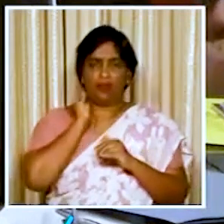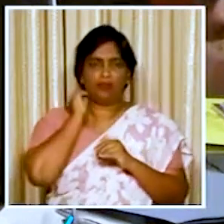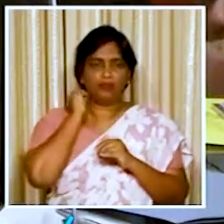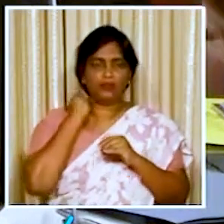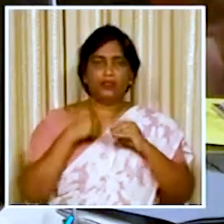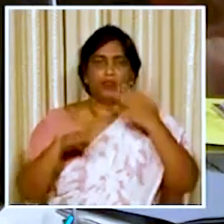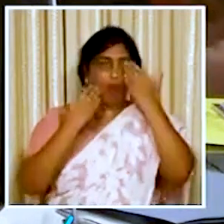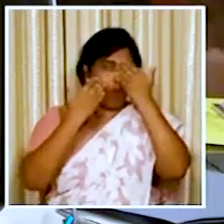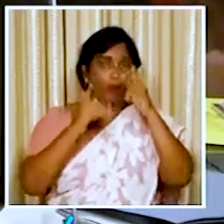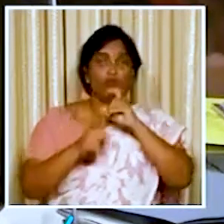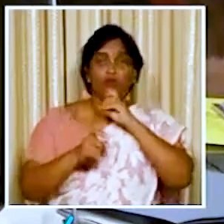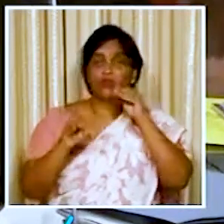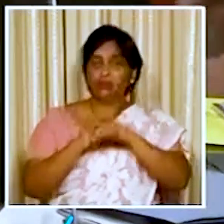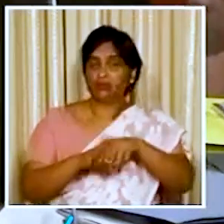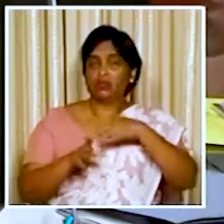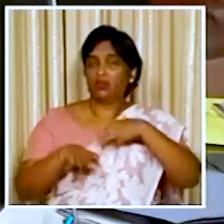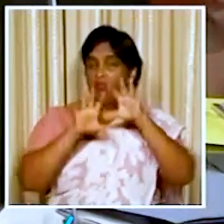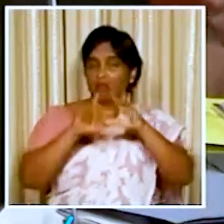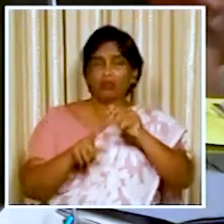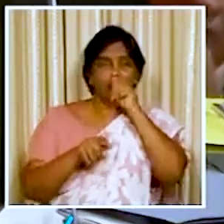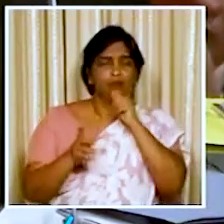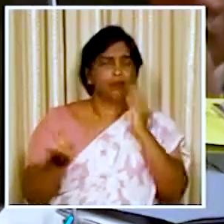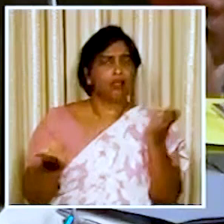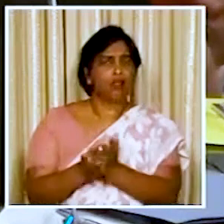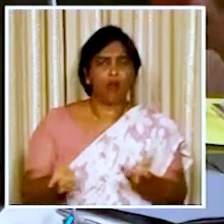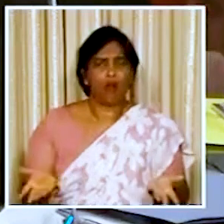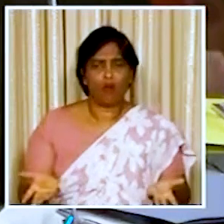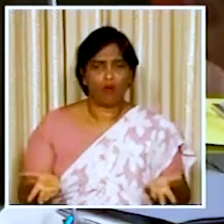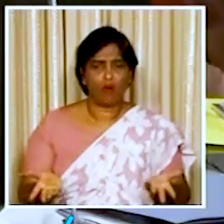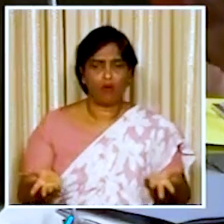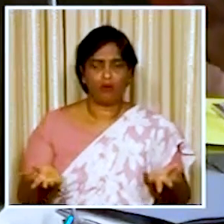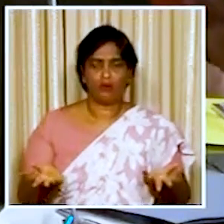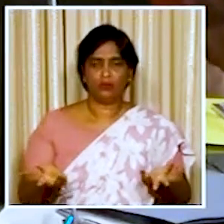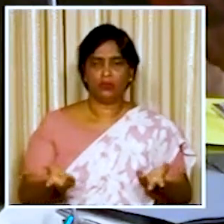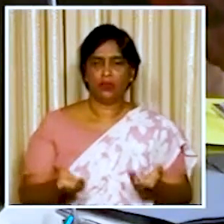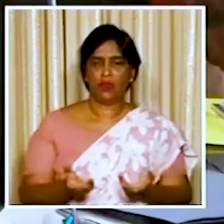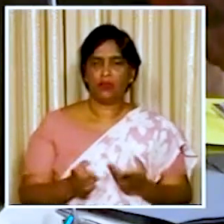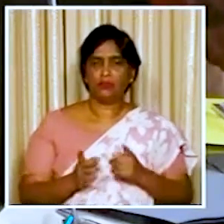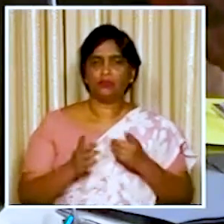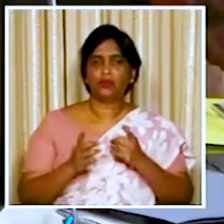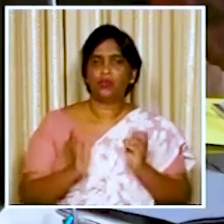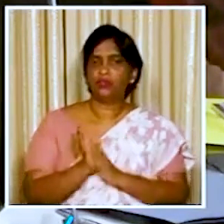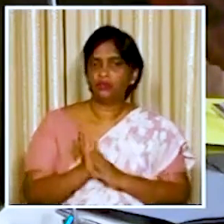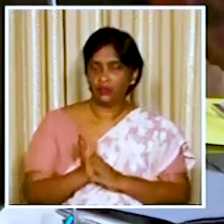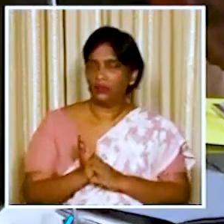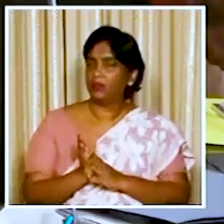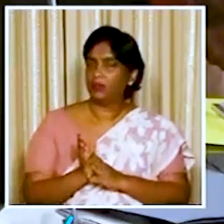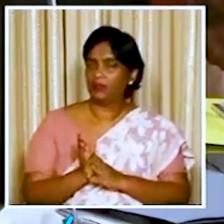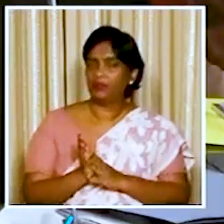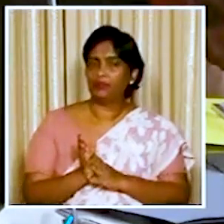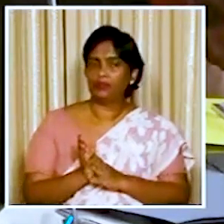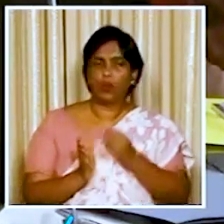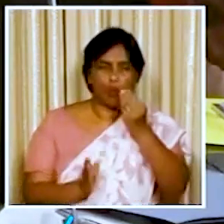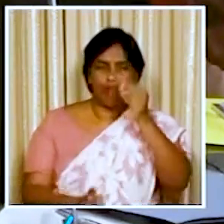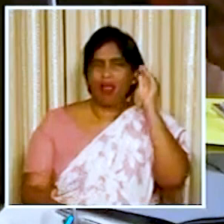විවෘත අධිකරණේ දුන්න සාක්ෂි කොහොමද රහස්‍ය භාවය රකින්නේ? විවෘත කොමිසමේ මේ ගියයි මේ විදියෙ පොඩක් අහගෙන